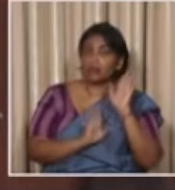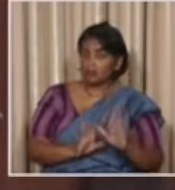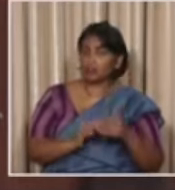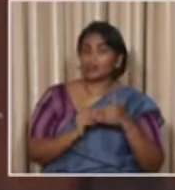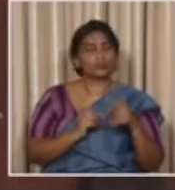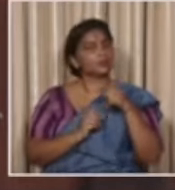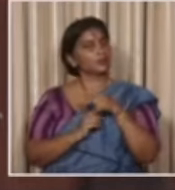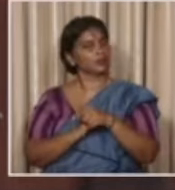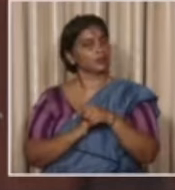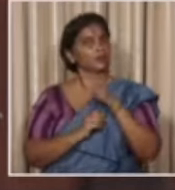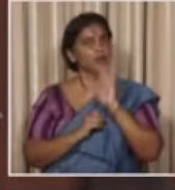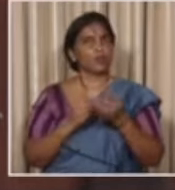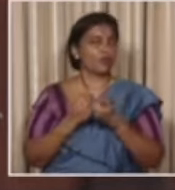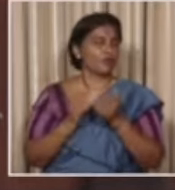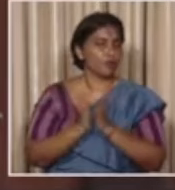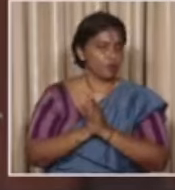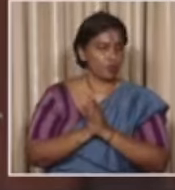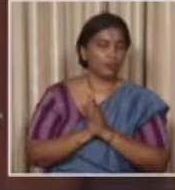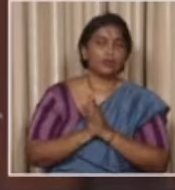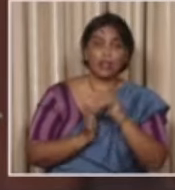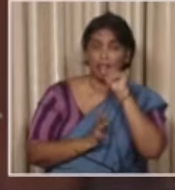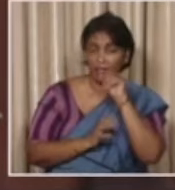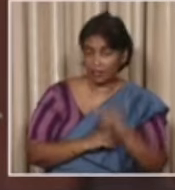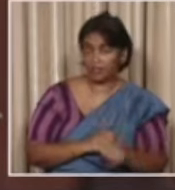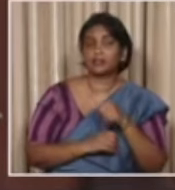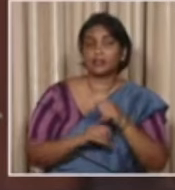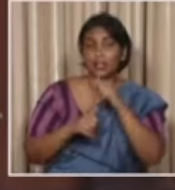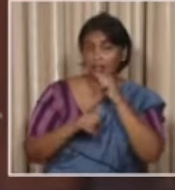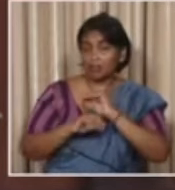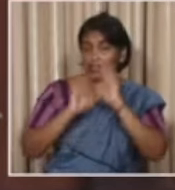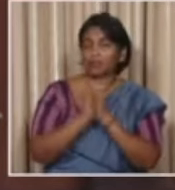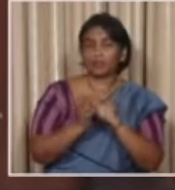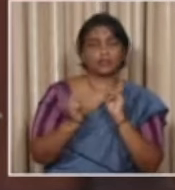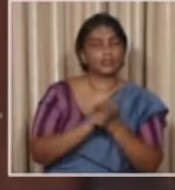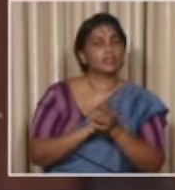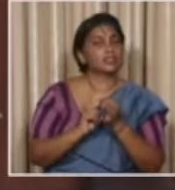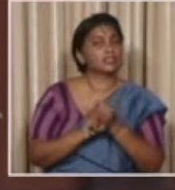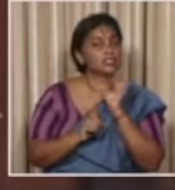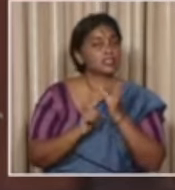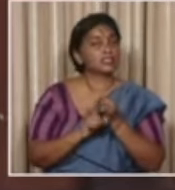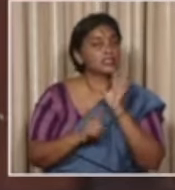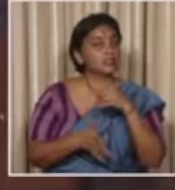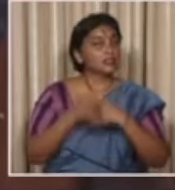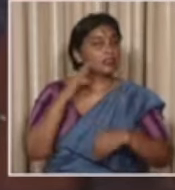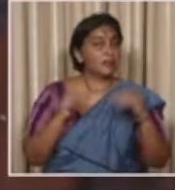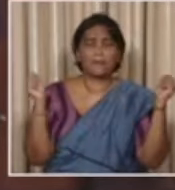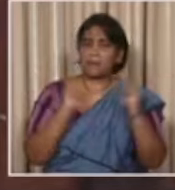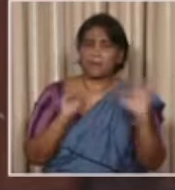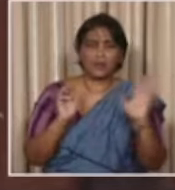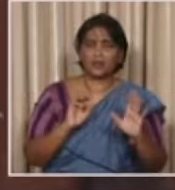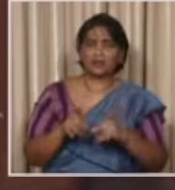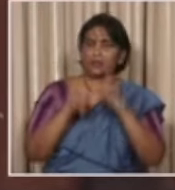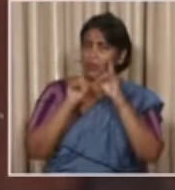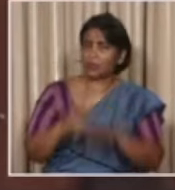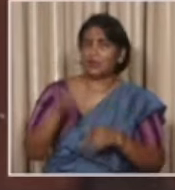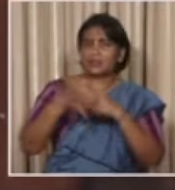වෙනතුරු මේගොල්ලන් මේ තමන්ගේ ඇත්ත වසන් කරන්න ජනාධිපතිතුමා ජනාධිපතිවරණයක් ගැන බය වෙන්න එපා. මේමයි